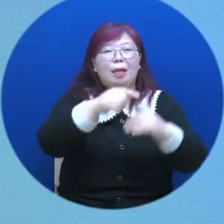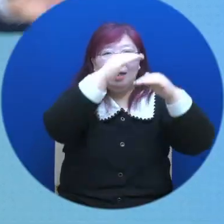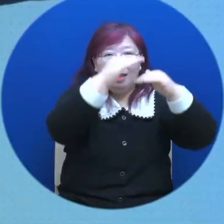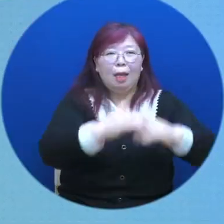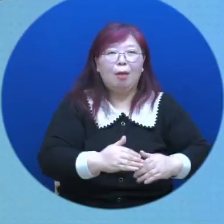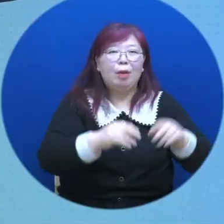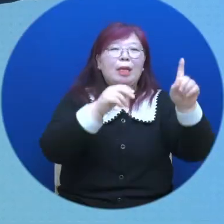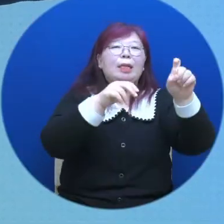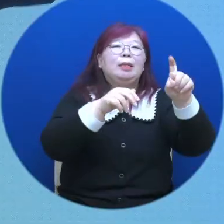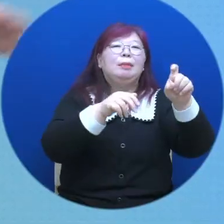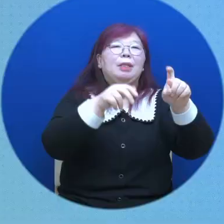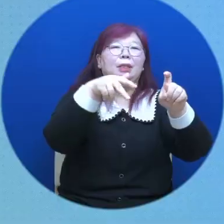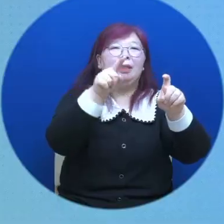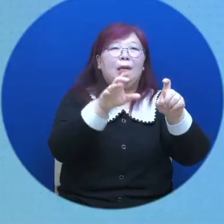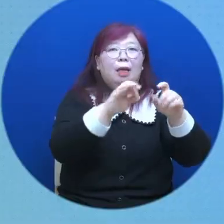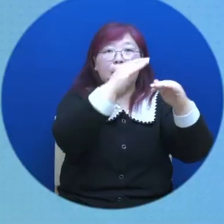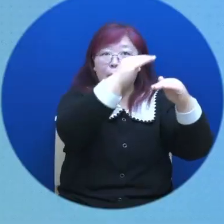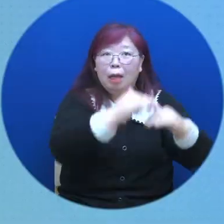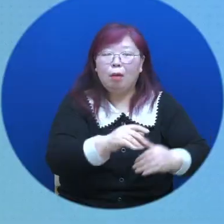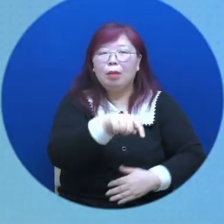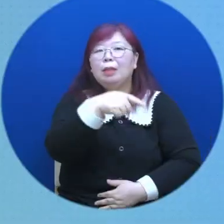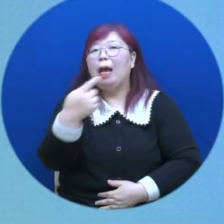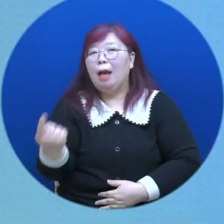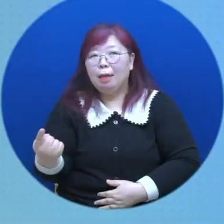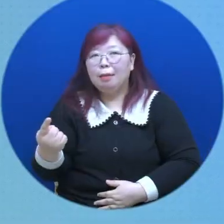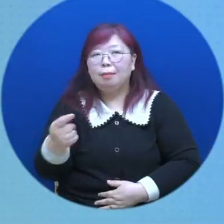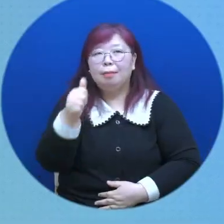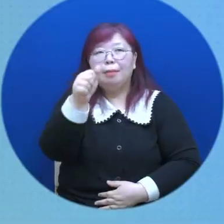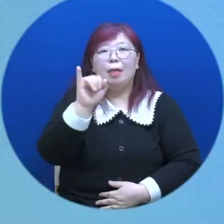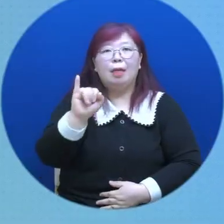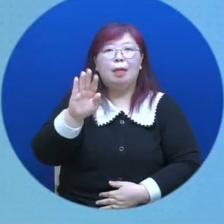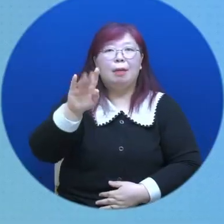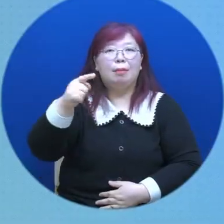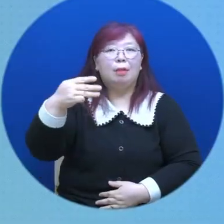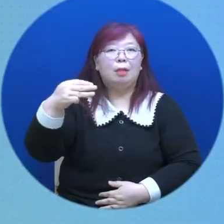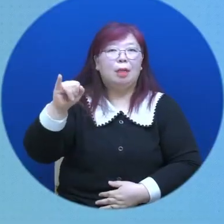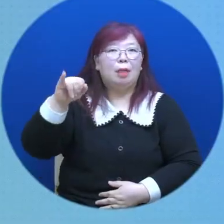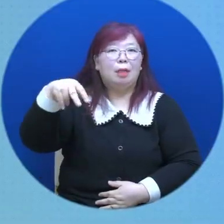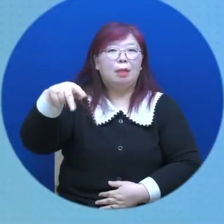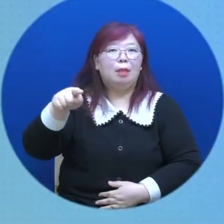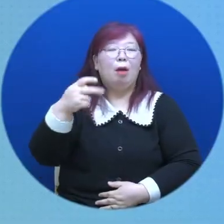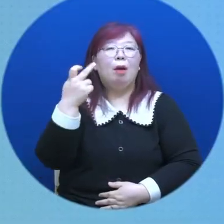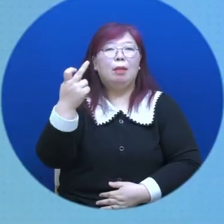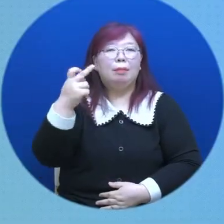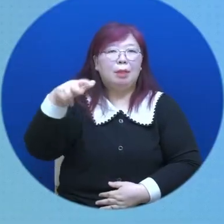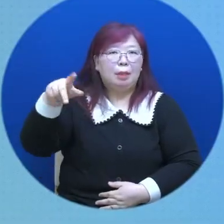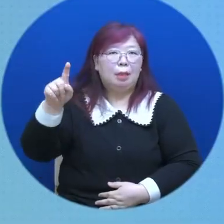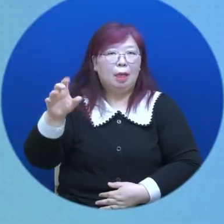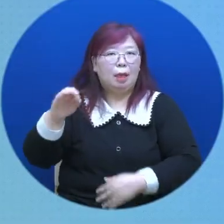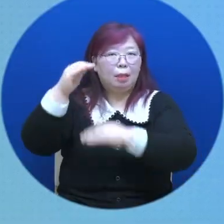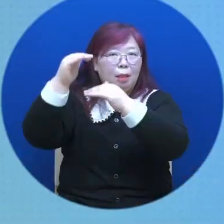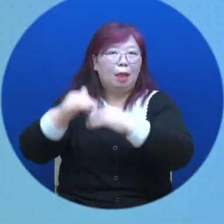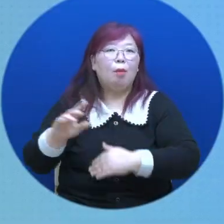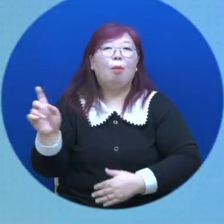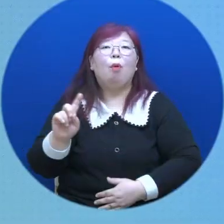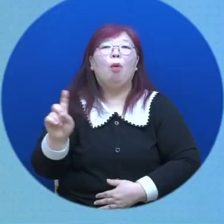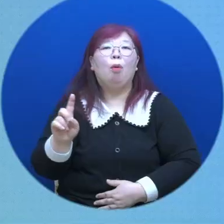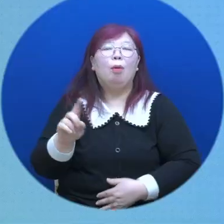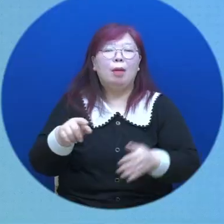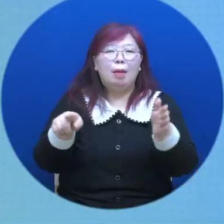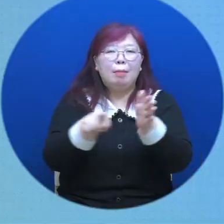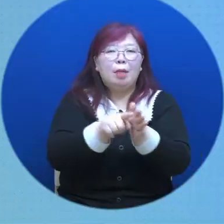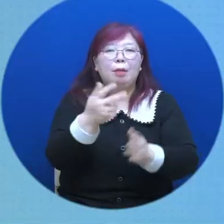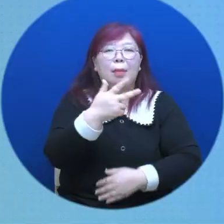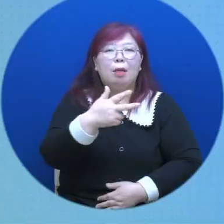11장의 내용이잖아요. 그리고 난 이후 히브리서 독자들에게 주시는 말씀이 있는 거죠. 뭐하다? 믿음의